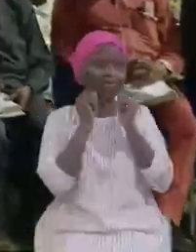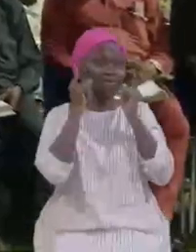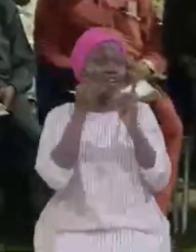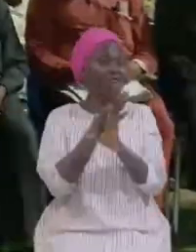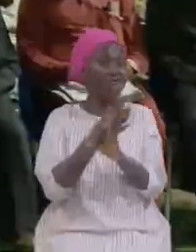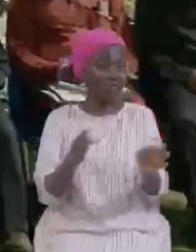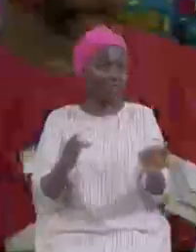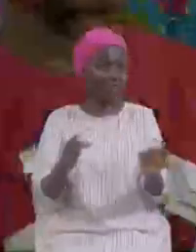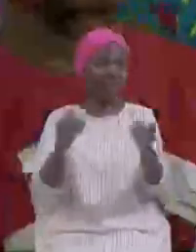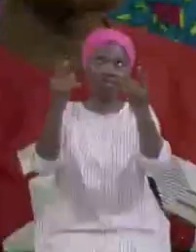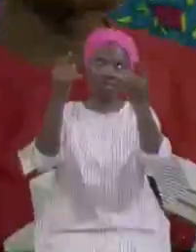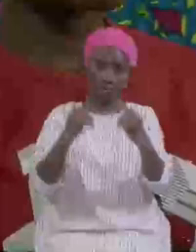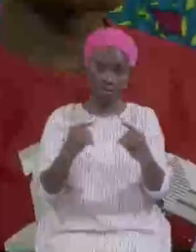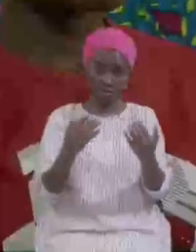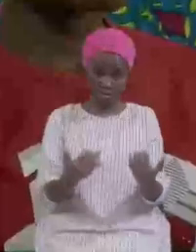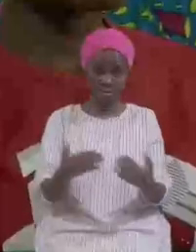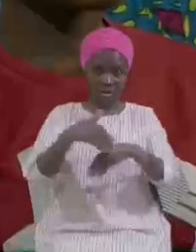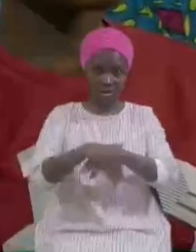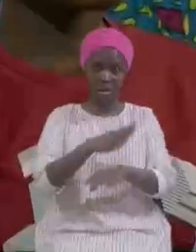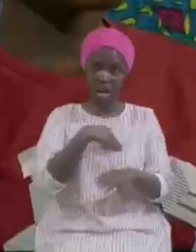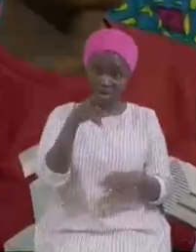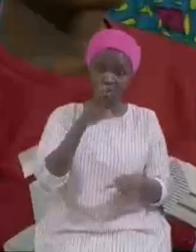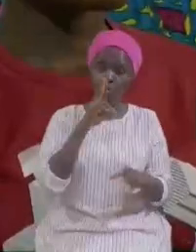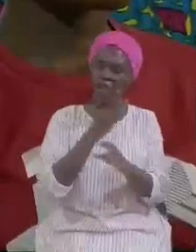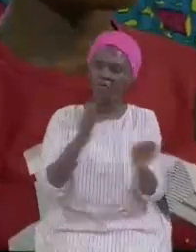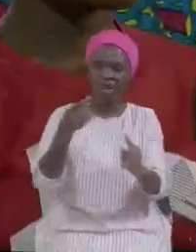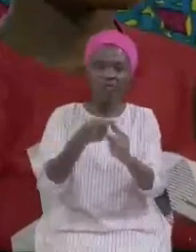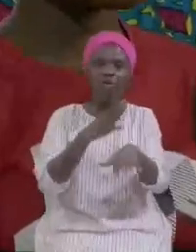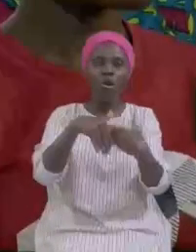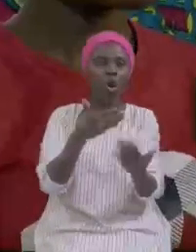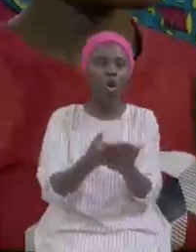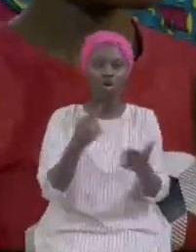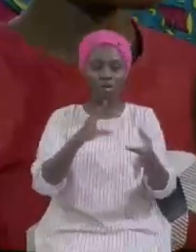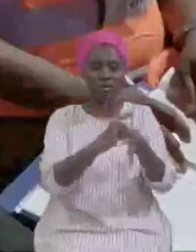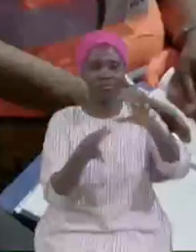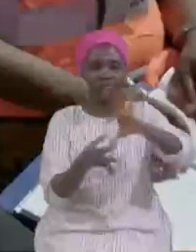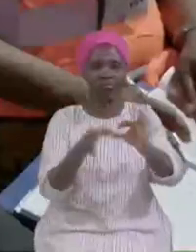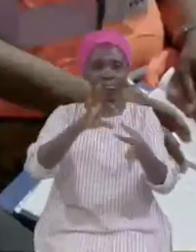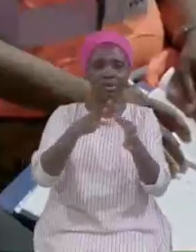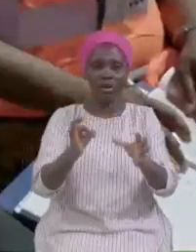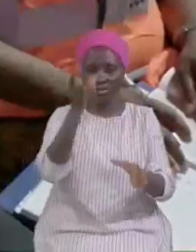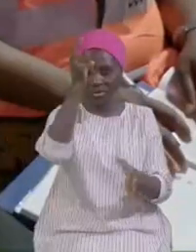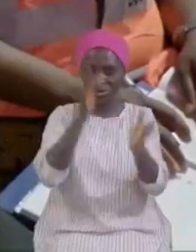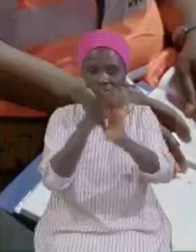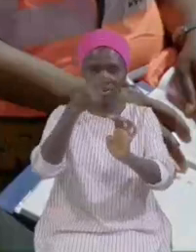libération merveilleuse est venue ce soir. Et tu es libre de tous les liens du